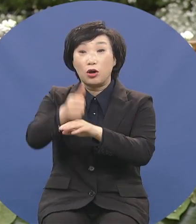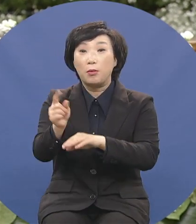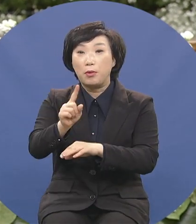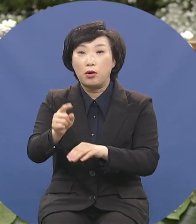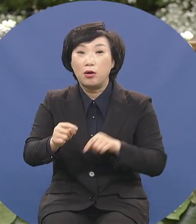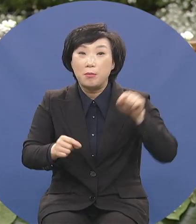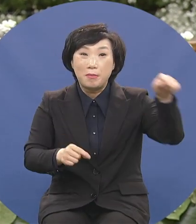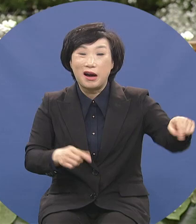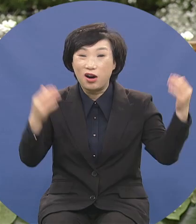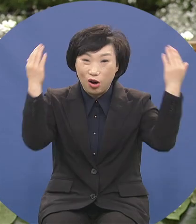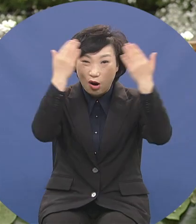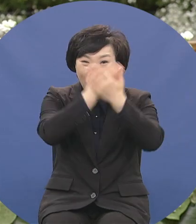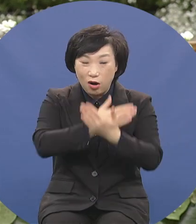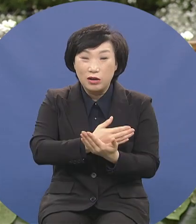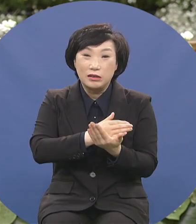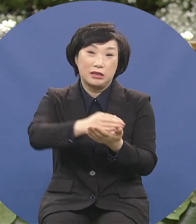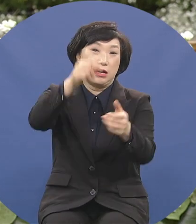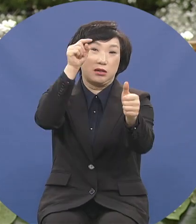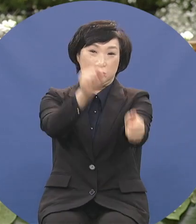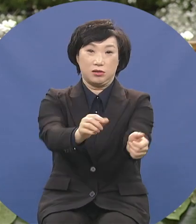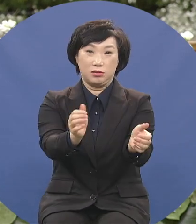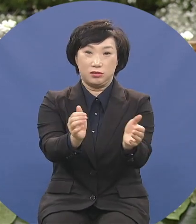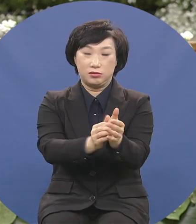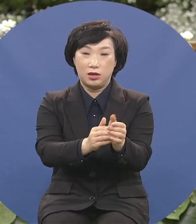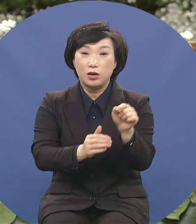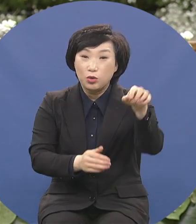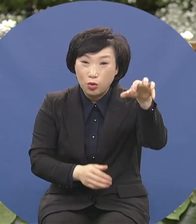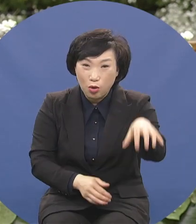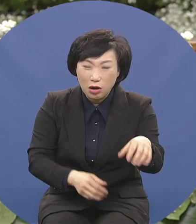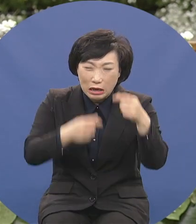바깥 어두운 곳에 내어 쫓겨